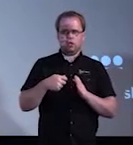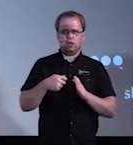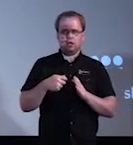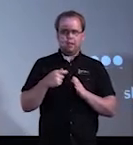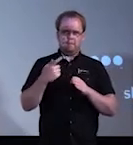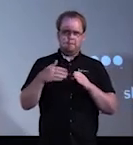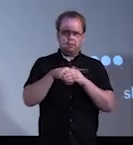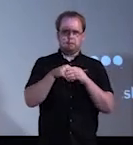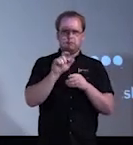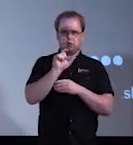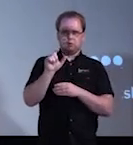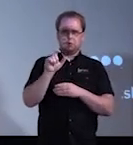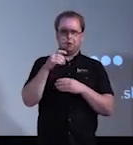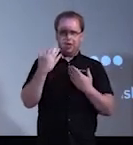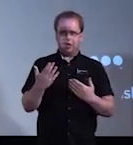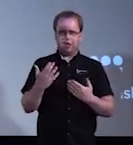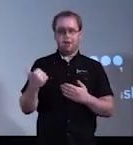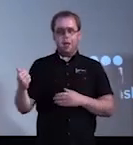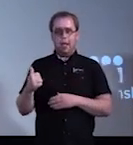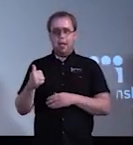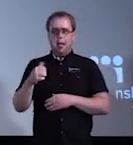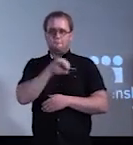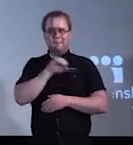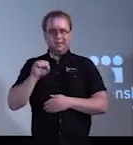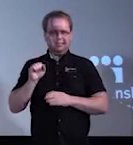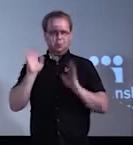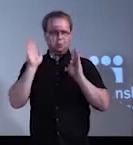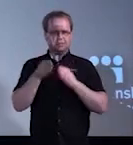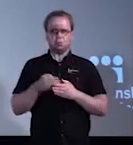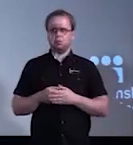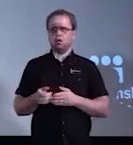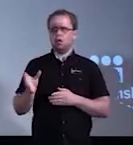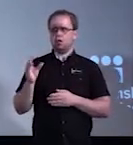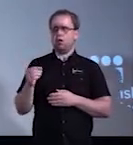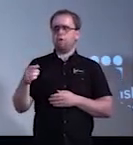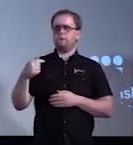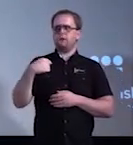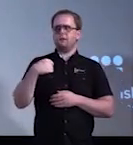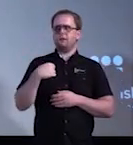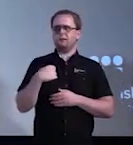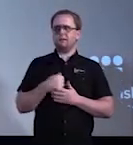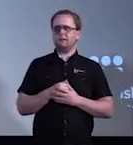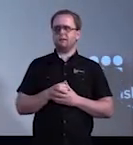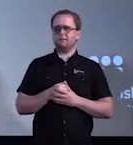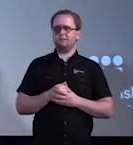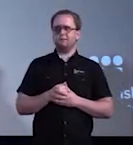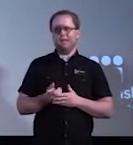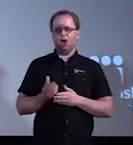medlemsföretagen är parter i avtalet. Maktkoncentration. Ja. Ah. Och jag jobbar också som